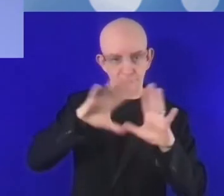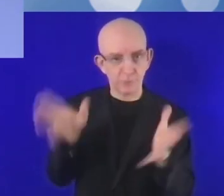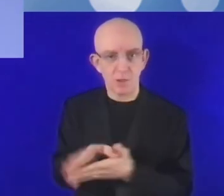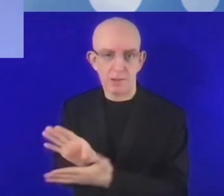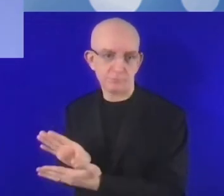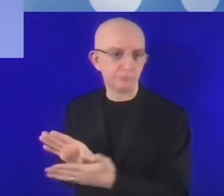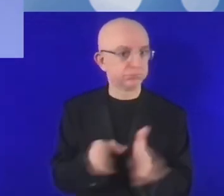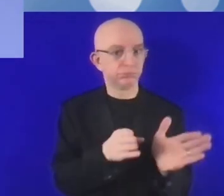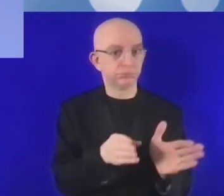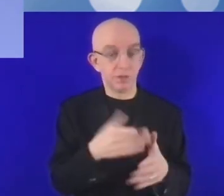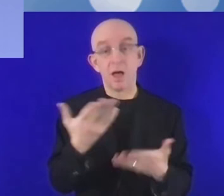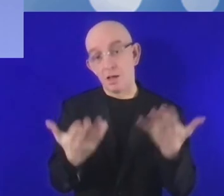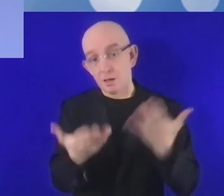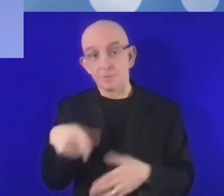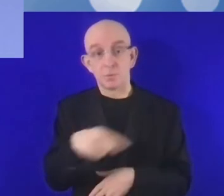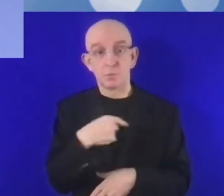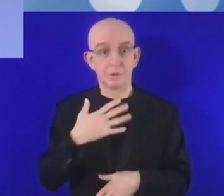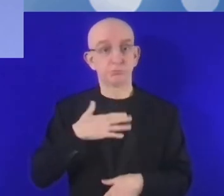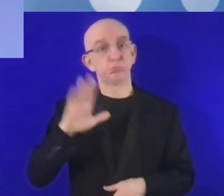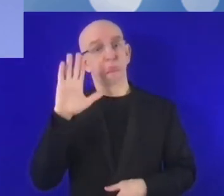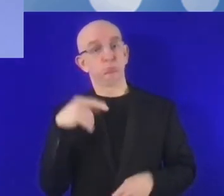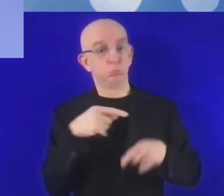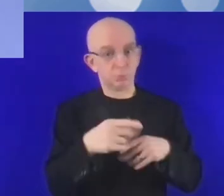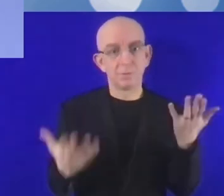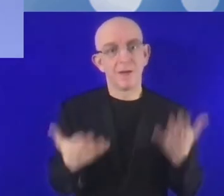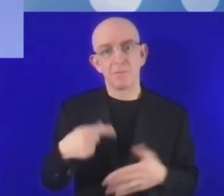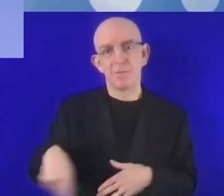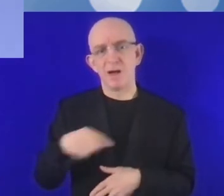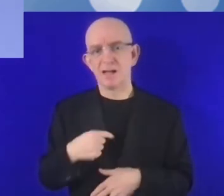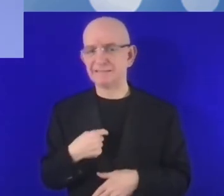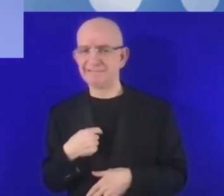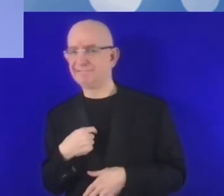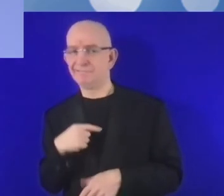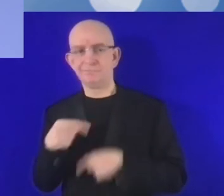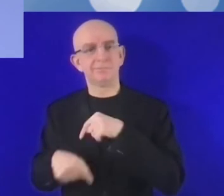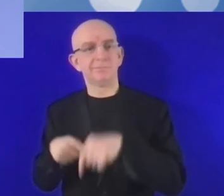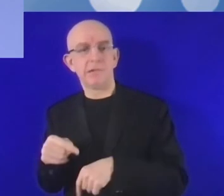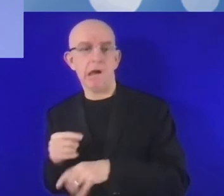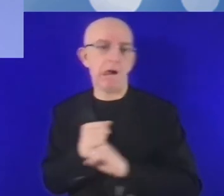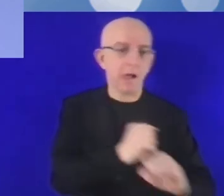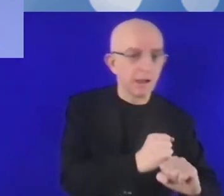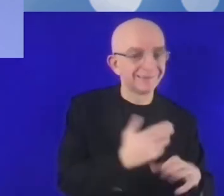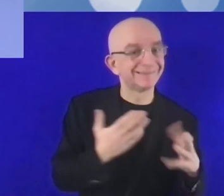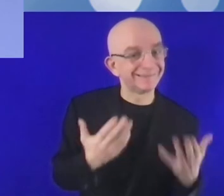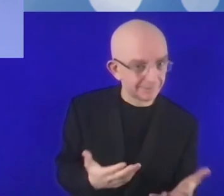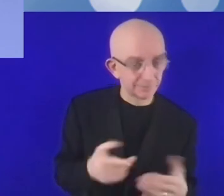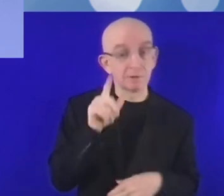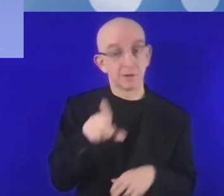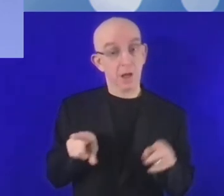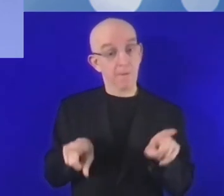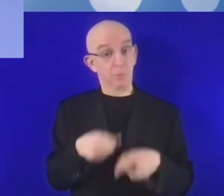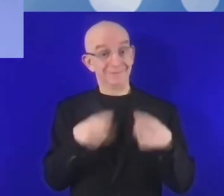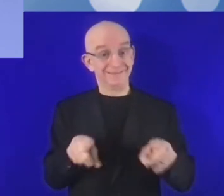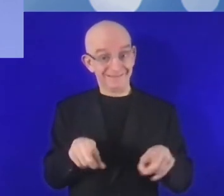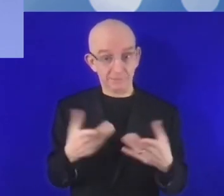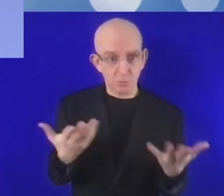type de service. En ce qui concerne la musique, nous devons donc nous poser la question de savoir ce qu'est la qualité et qui va décider de cette